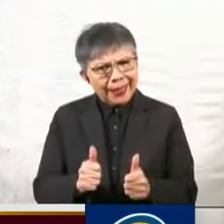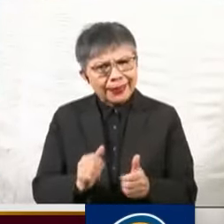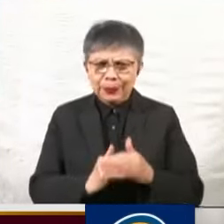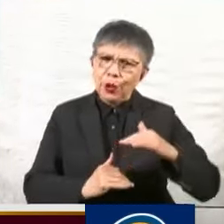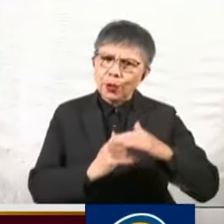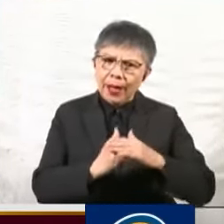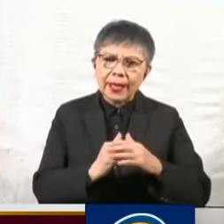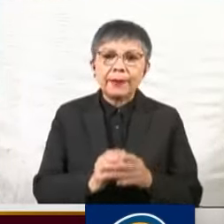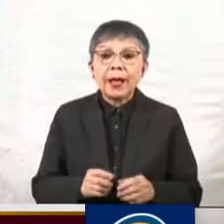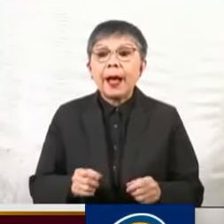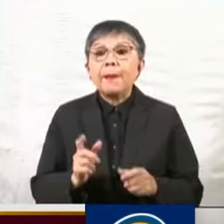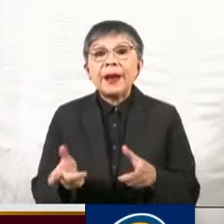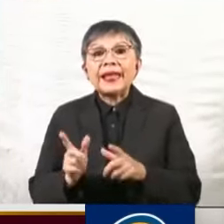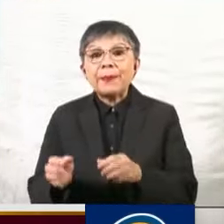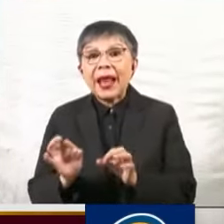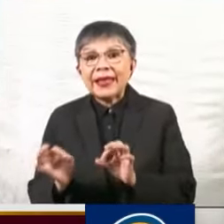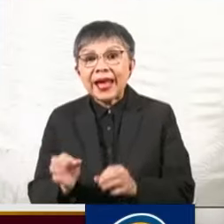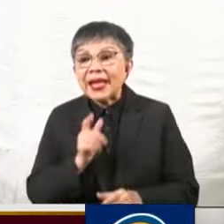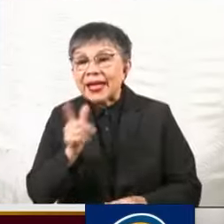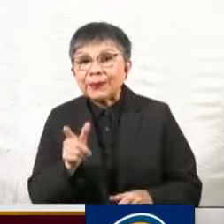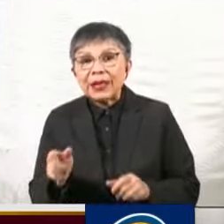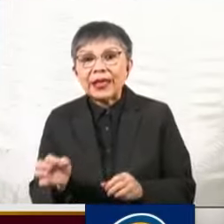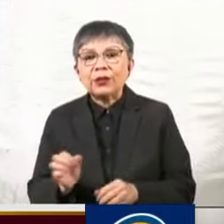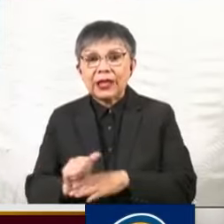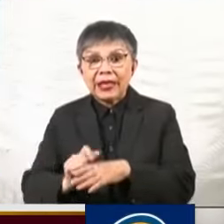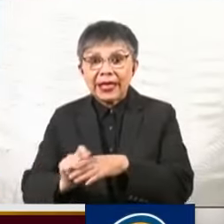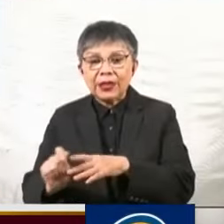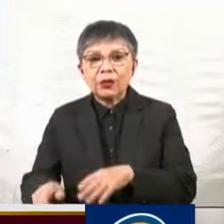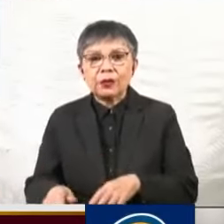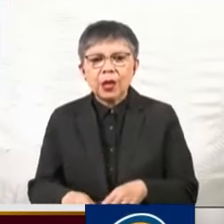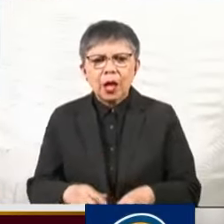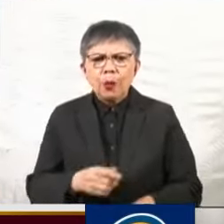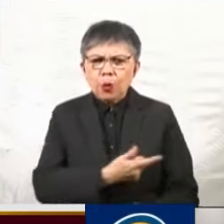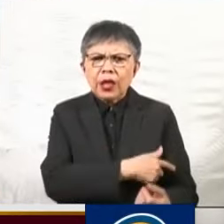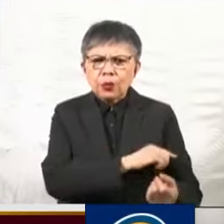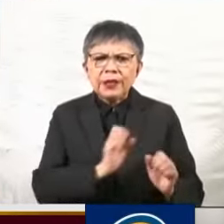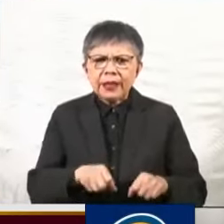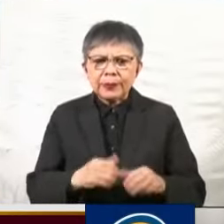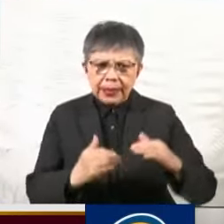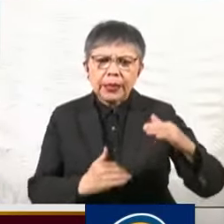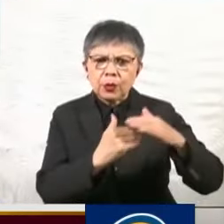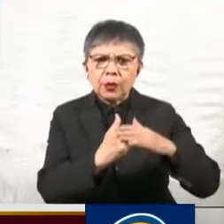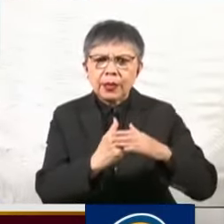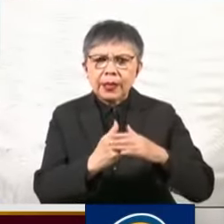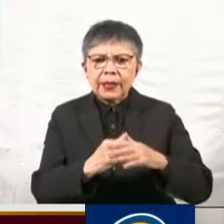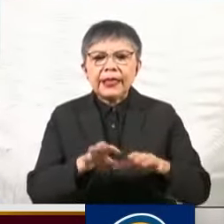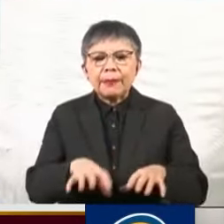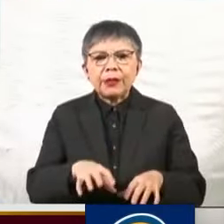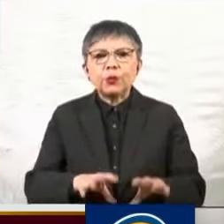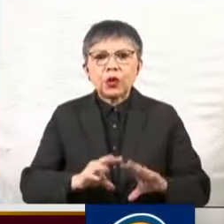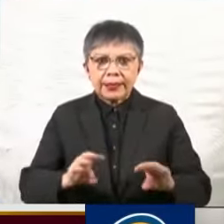optimal pelatihan-pelatihan juga yang memungkinkan mereka potensi itu bisa teroptimalkan di pasar kerja yang